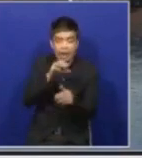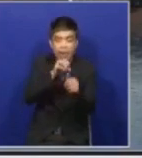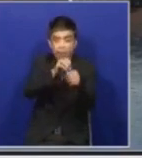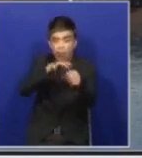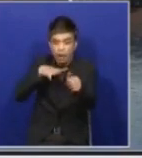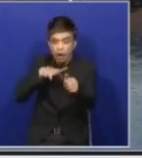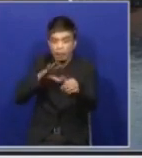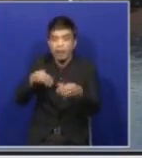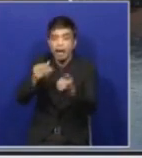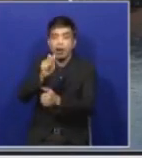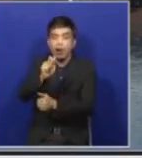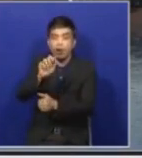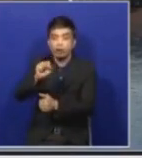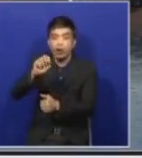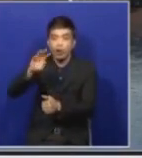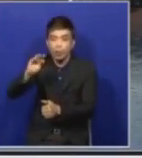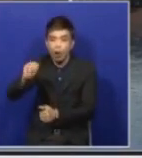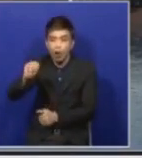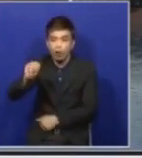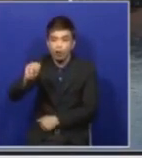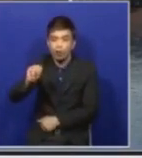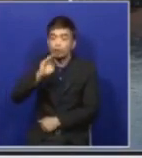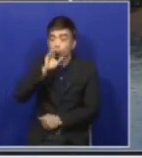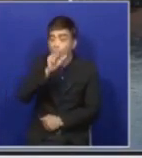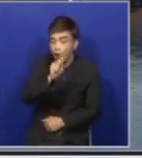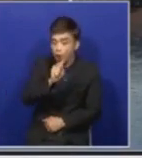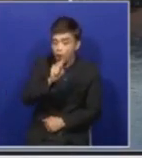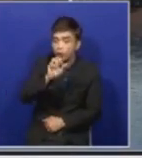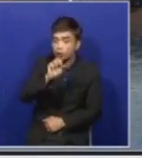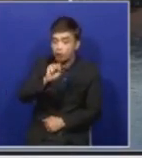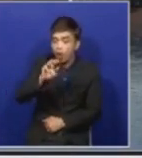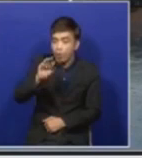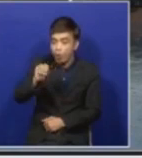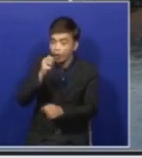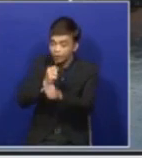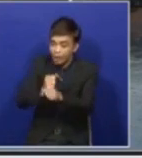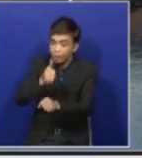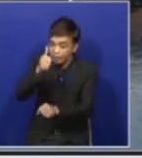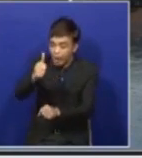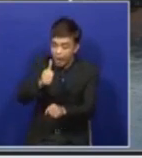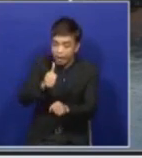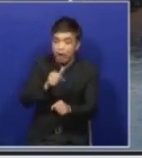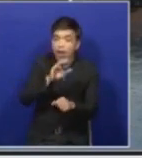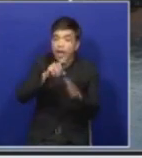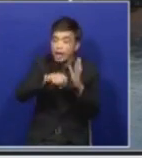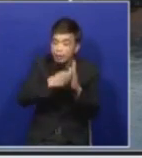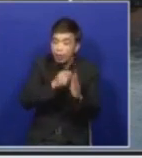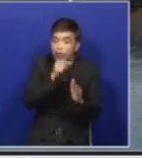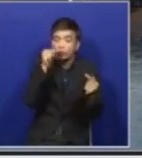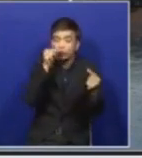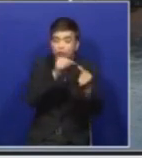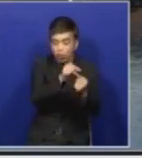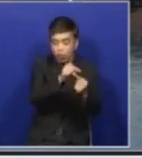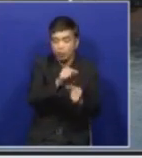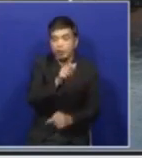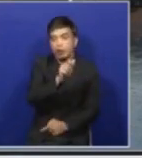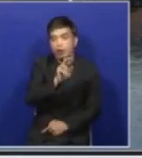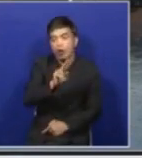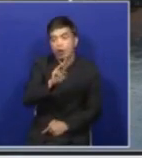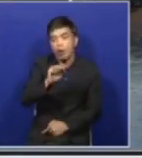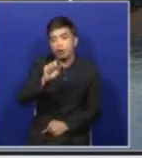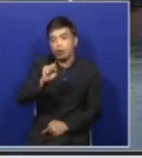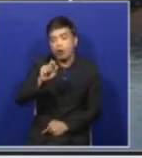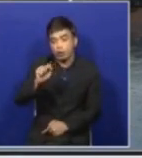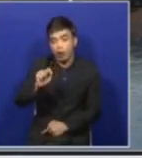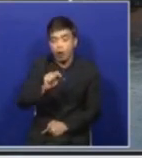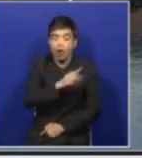ครับในเมื่ออสม.ทำงานได้เพราะหมออนามัยหรือทีมของรพ.สต.นะครับซึ่งเขาปิดท